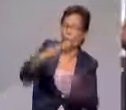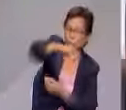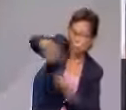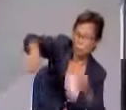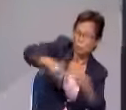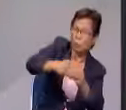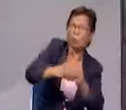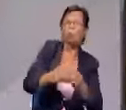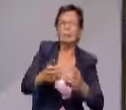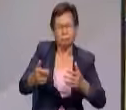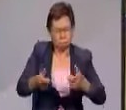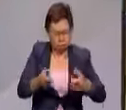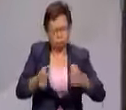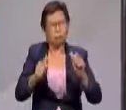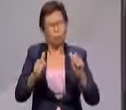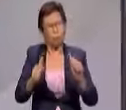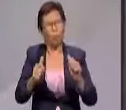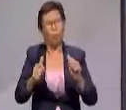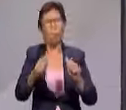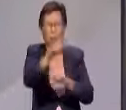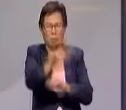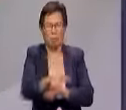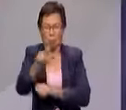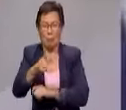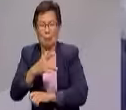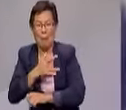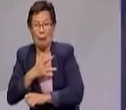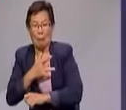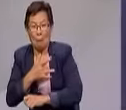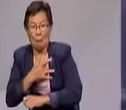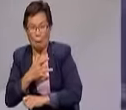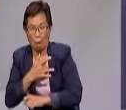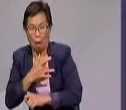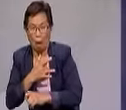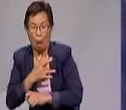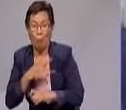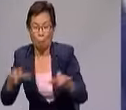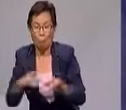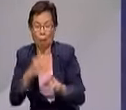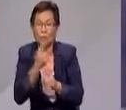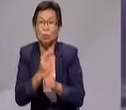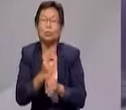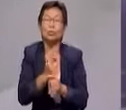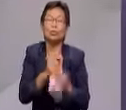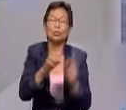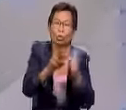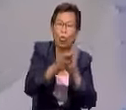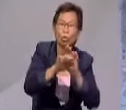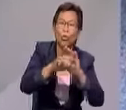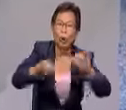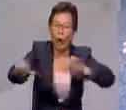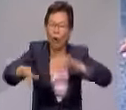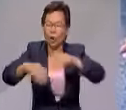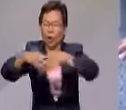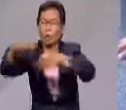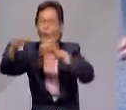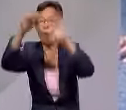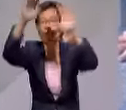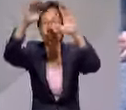keadaan masih terkawal, orang ramai terus peka dengan mengambil langkah tertentu seperti mengurangkan aktiviti di luar